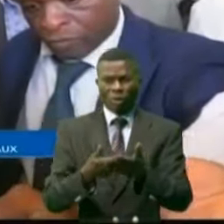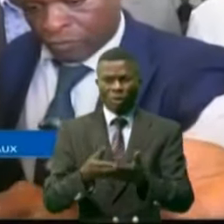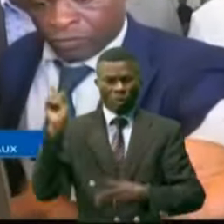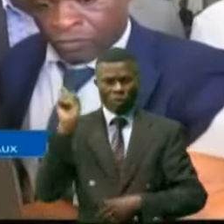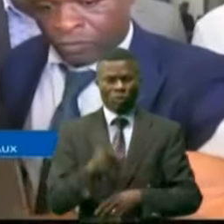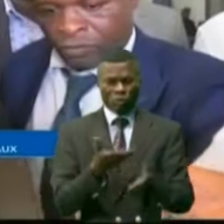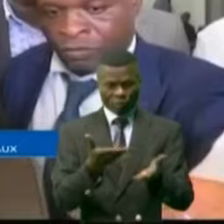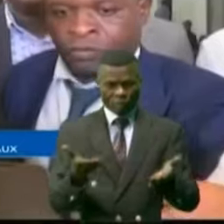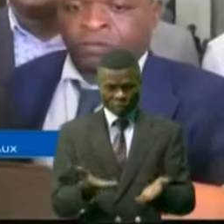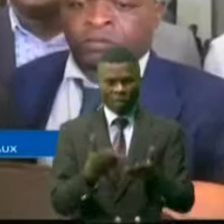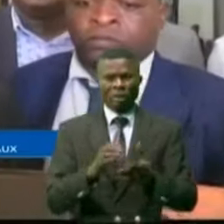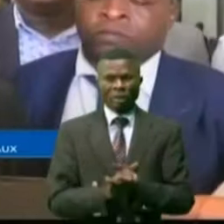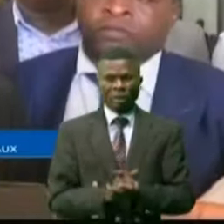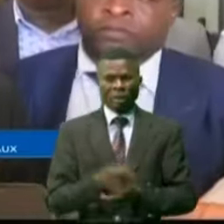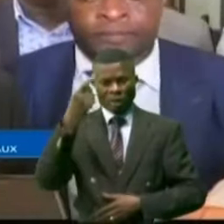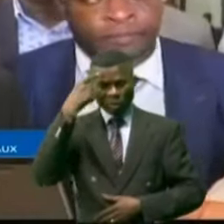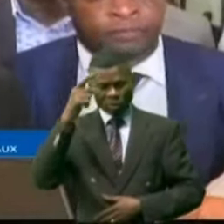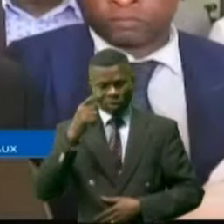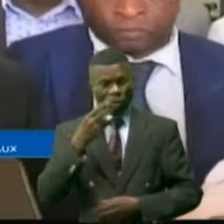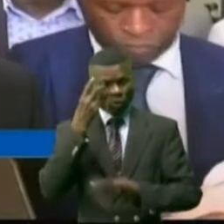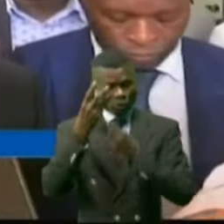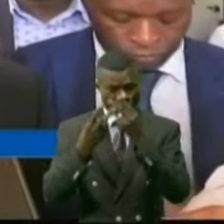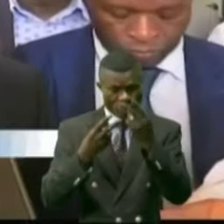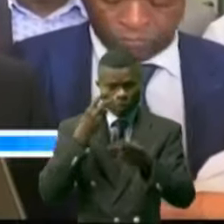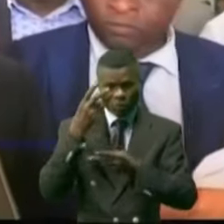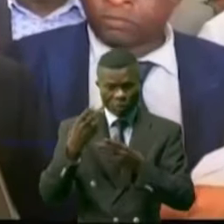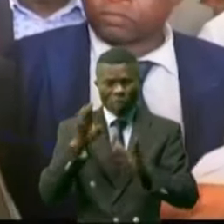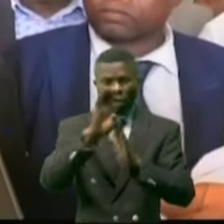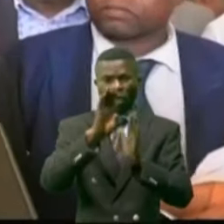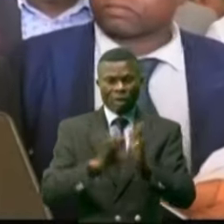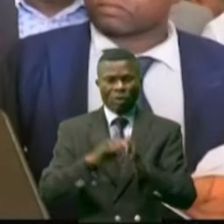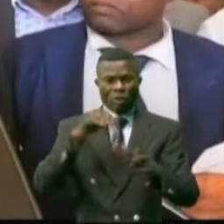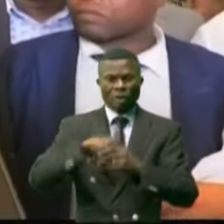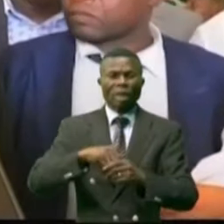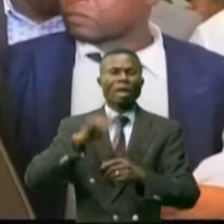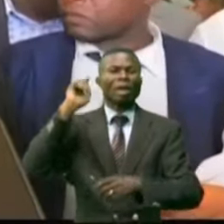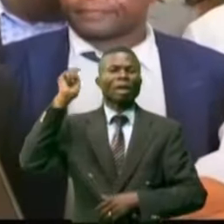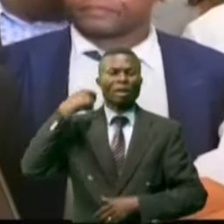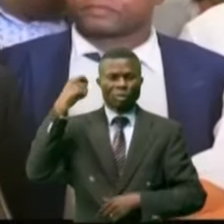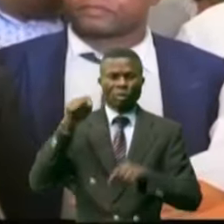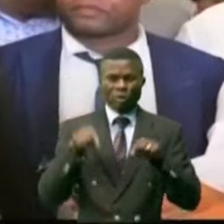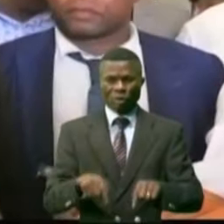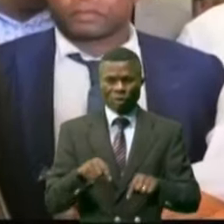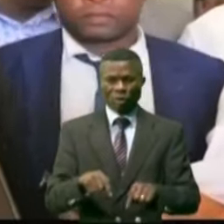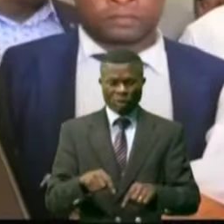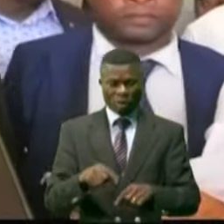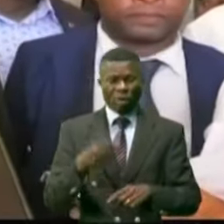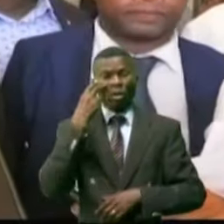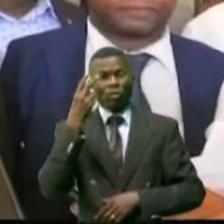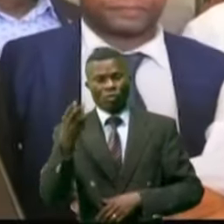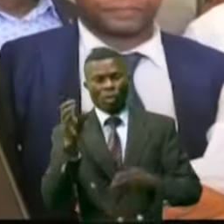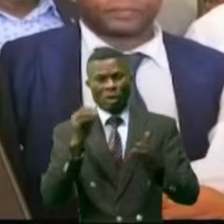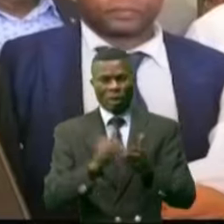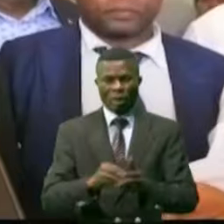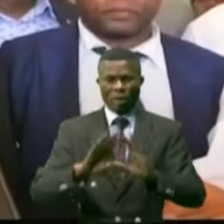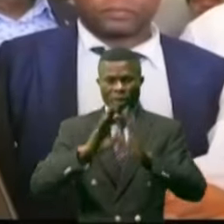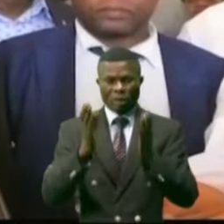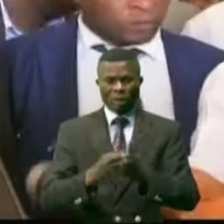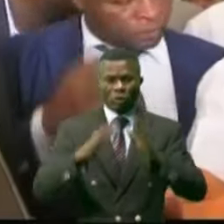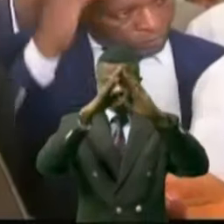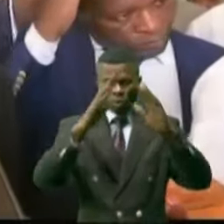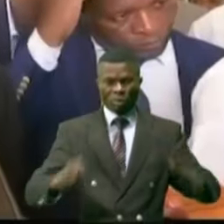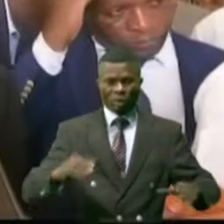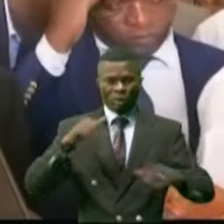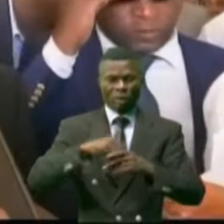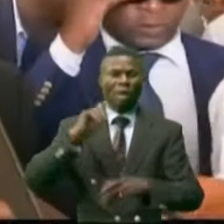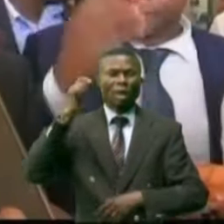pays pour inspecter les conditions carcérales des détenus, inspecter toutes les infrastructures de la